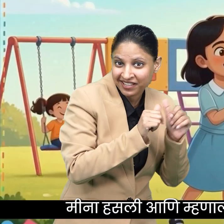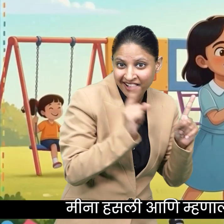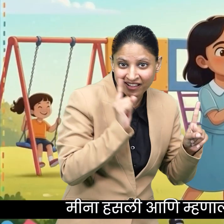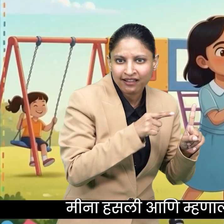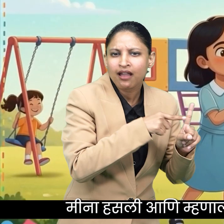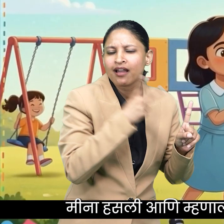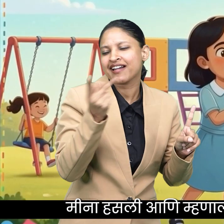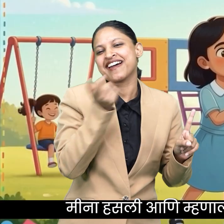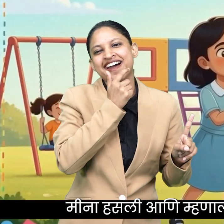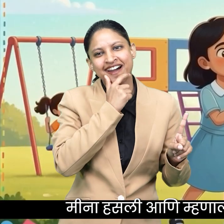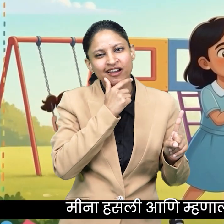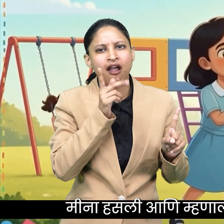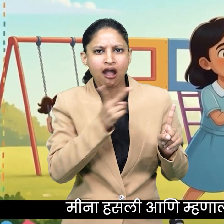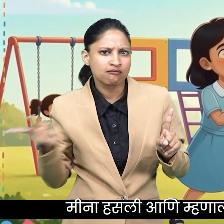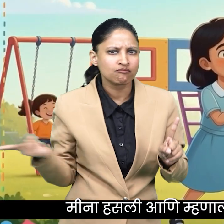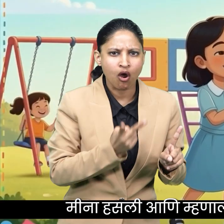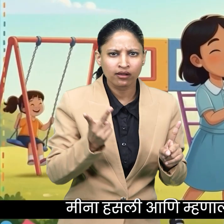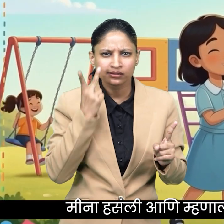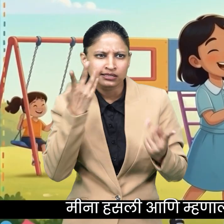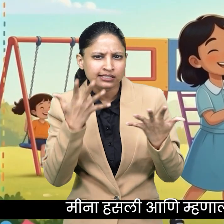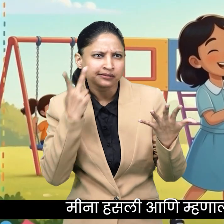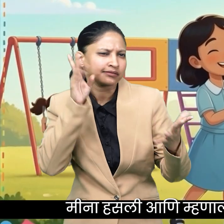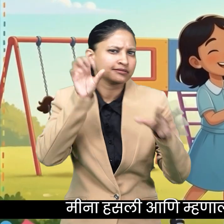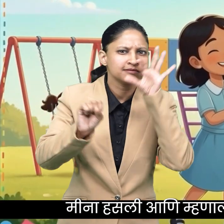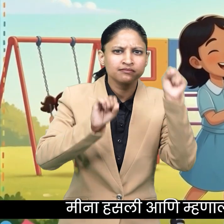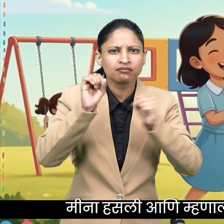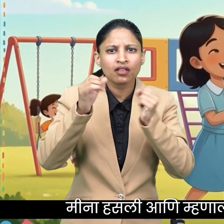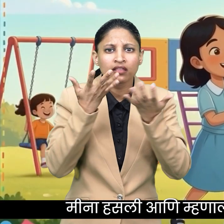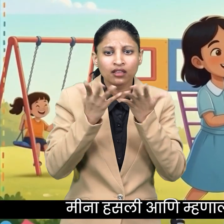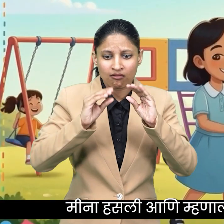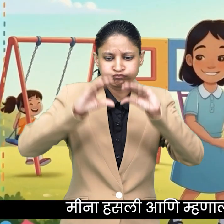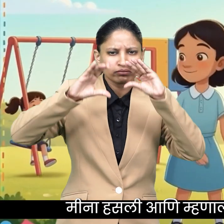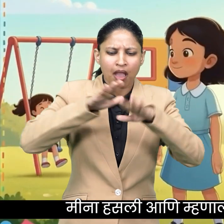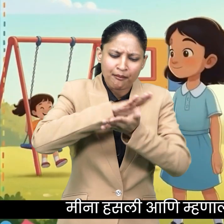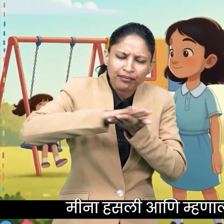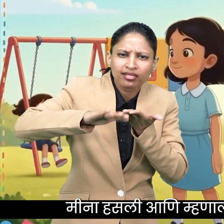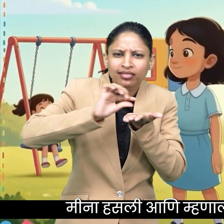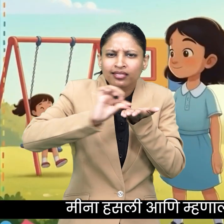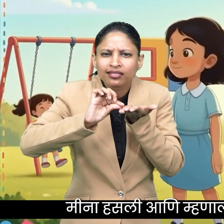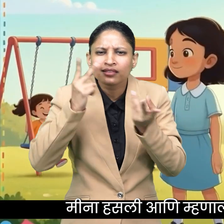मीना हसली आणि म्हणाली, आम्हाला सगळीकडे 2D आकार सापडत आहेत.